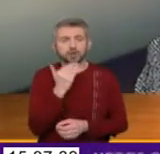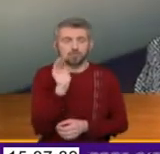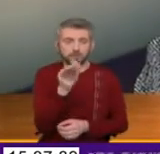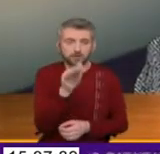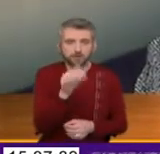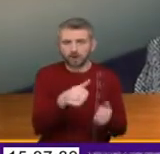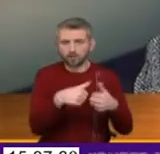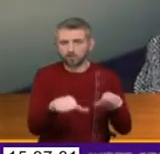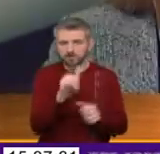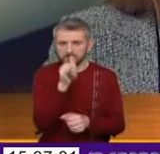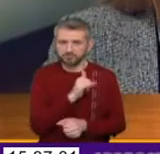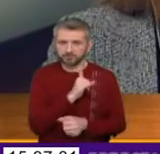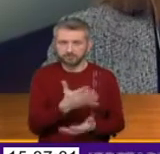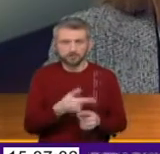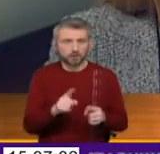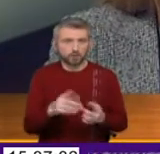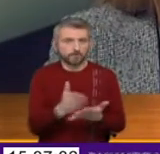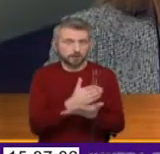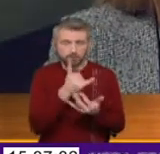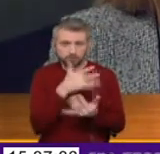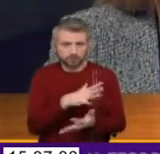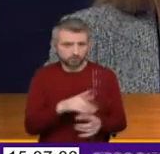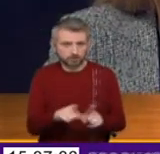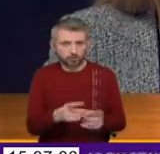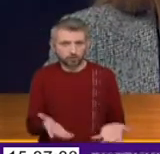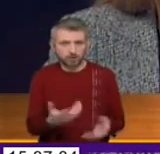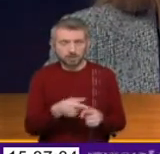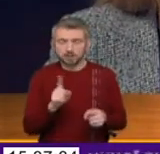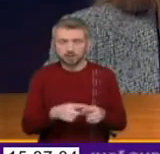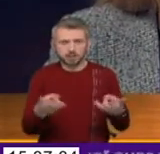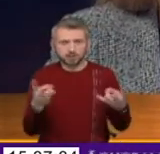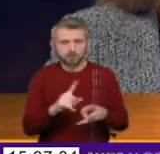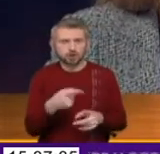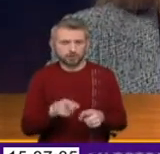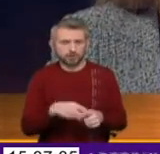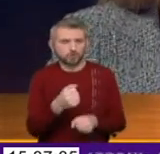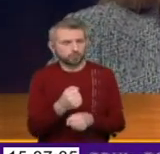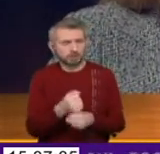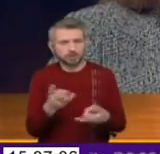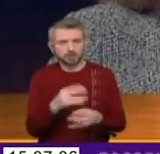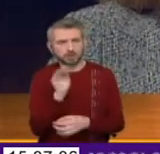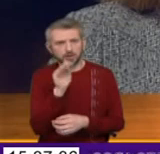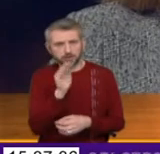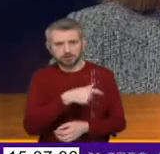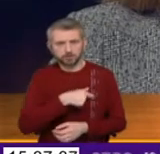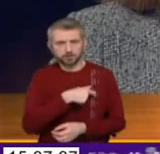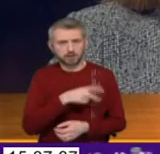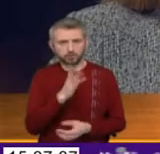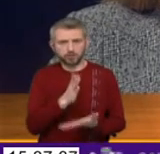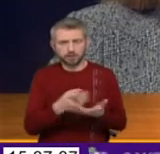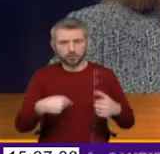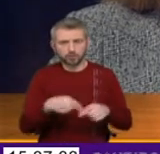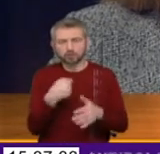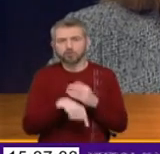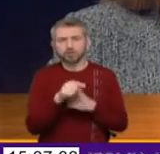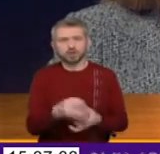комісія не приходила, угу. Цього взагалі не може такого бути. Це треба щось з цим робити і звертатися до депутата, який є на окрузі, тому що